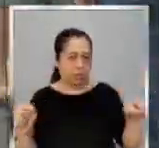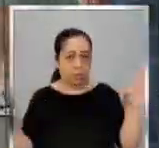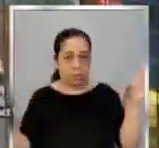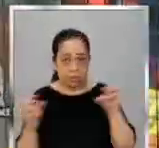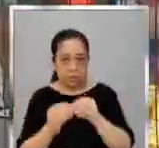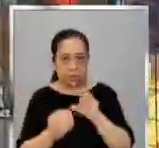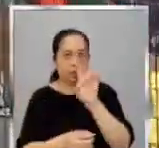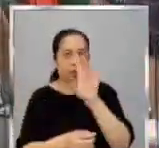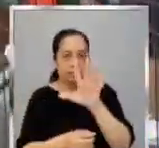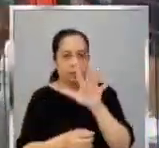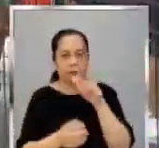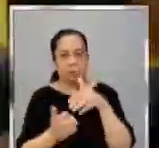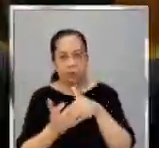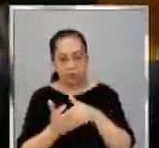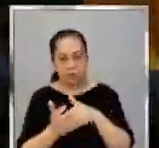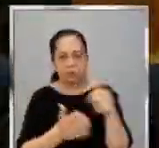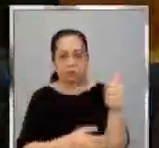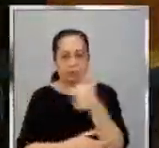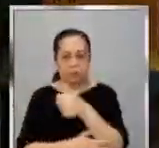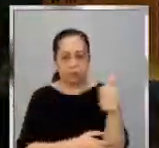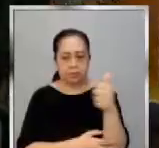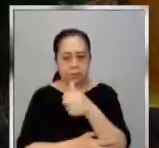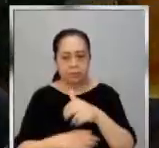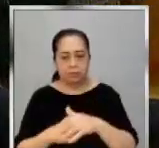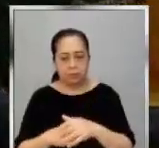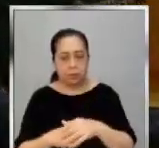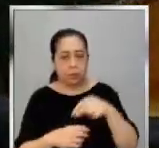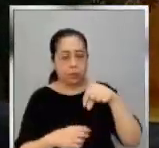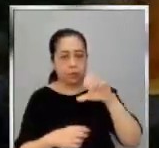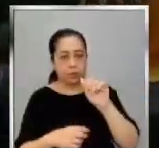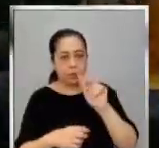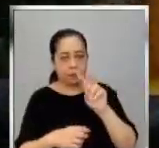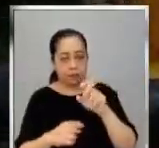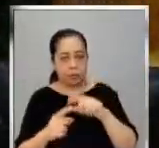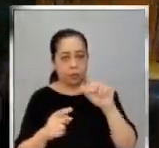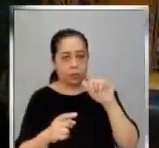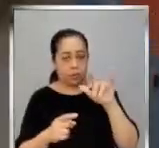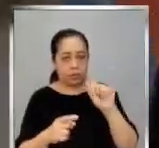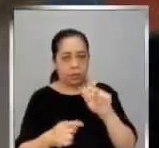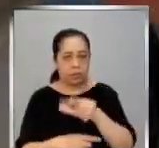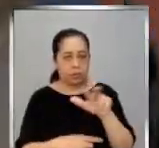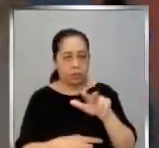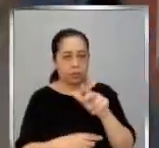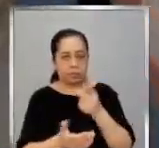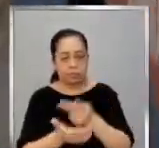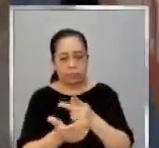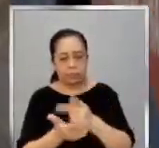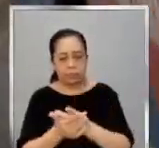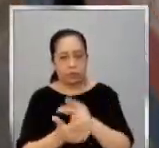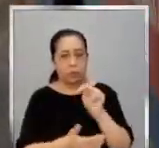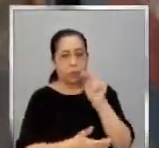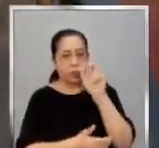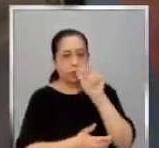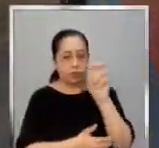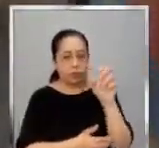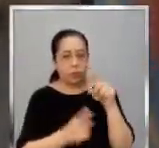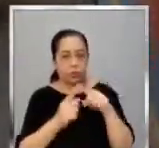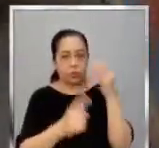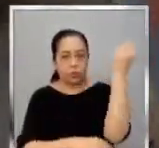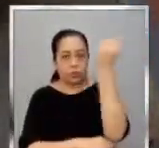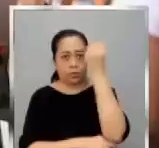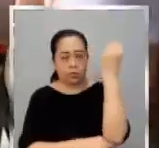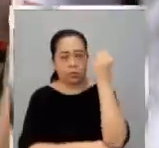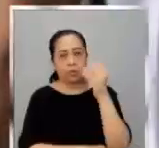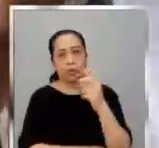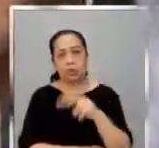50 centavos ang pamasahe mo. Quezon Avenue hanggang Ayala, 33 pesos. North Avenue hanggang Ortigas, 22 pesos